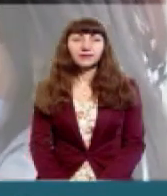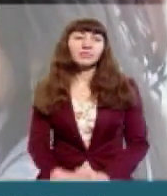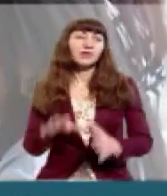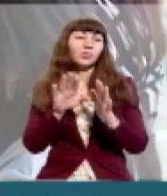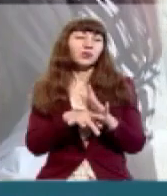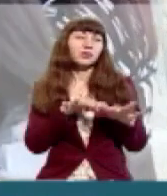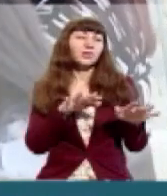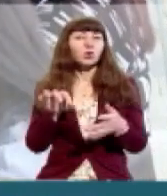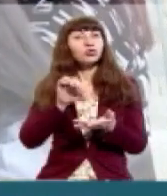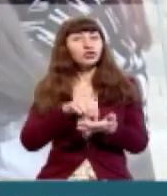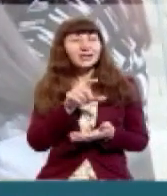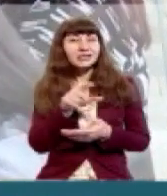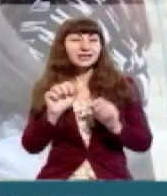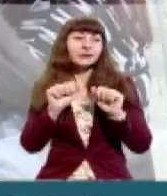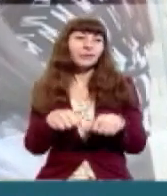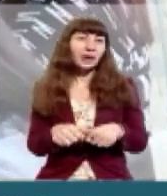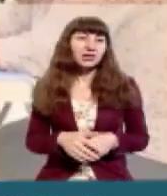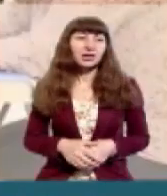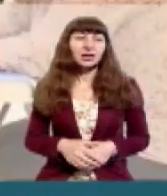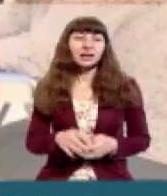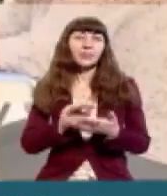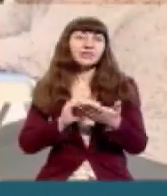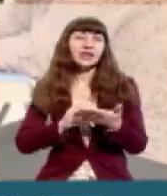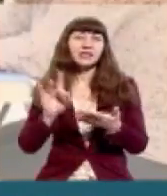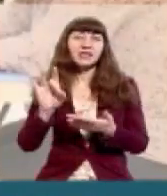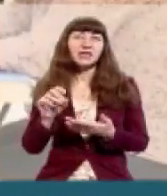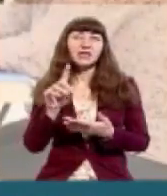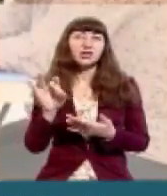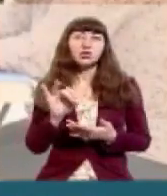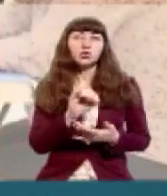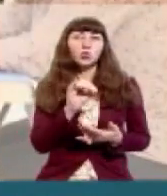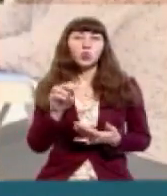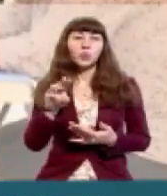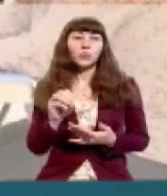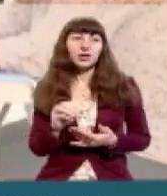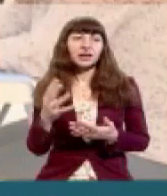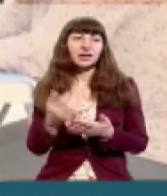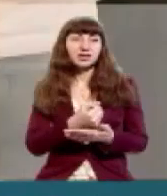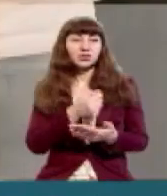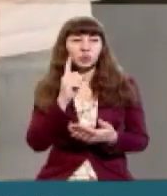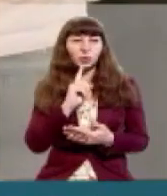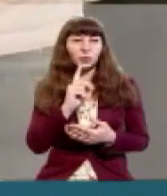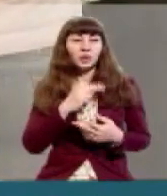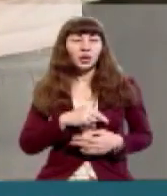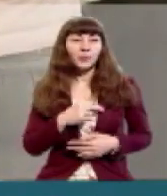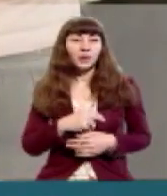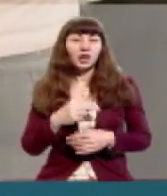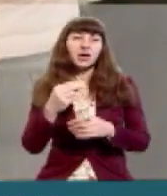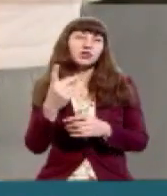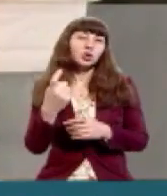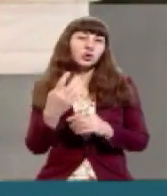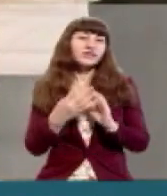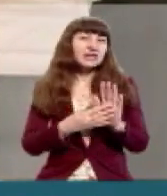Акциядан кейін оның мүшелері түйіндеме жасап, өзіне қолайлы жұмыс табалды. Соның өзінде ауданда 119 білікті жұмыс орны бос тұр.